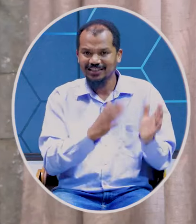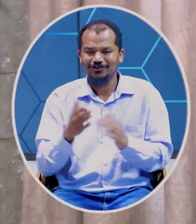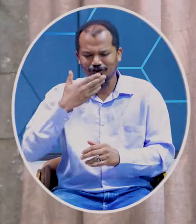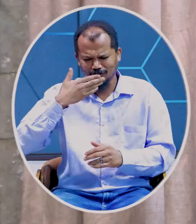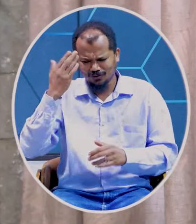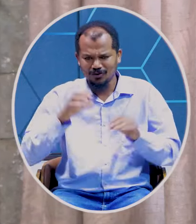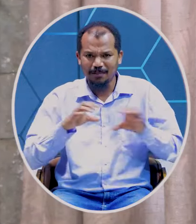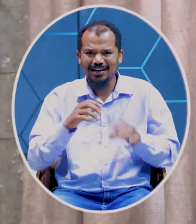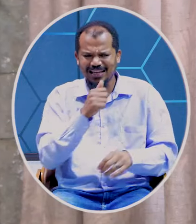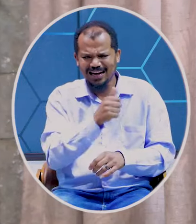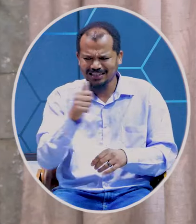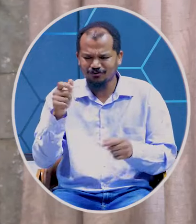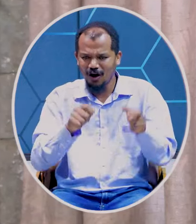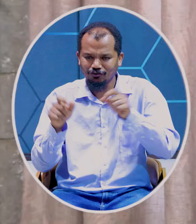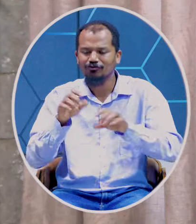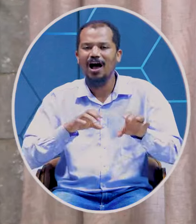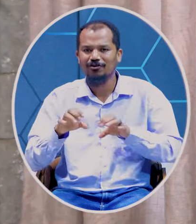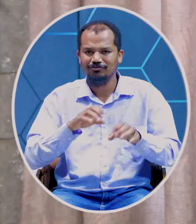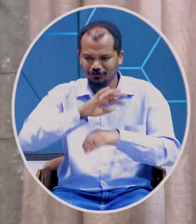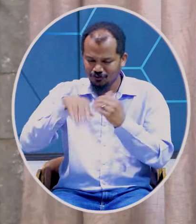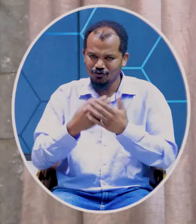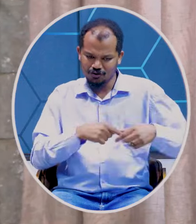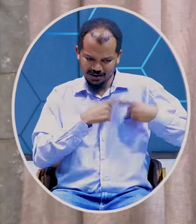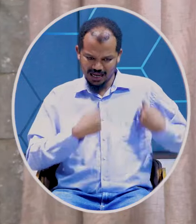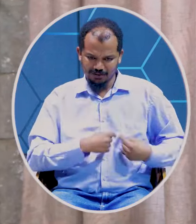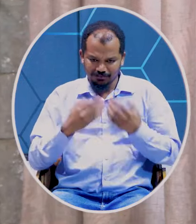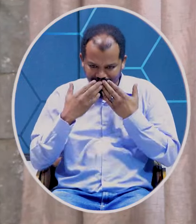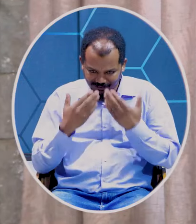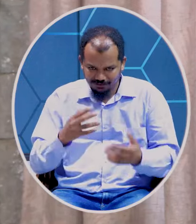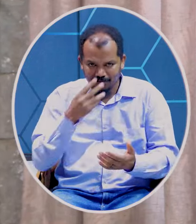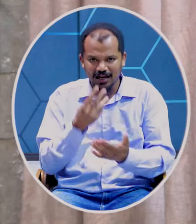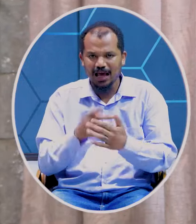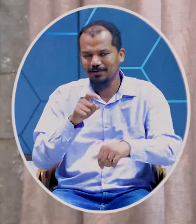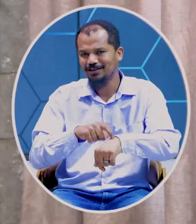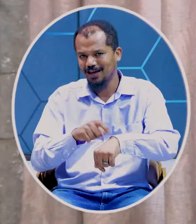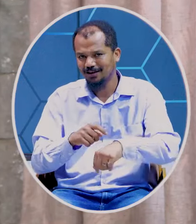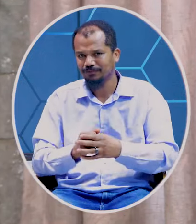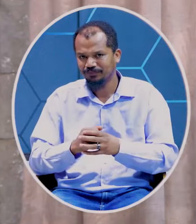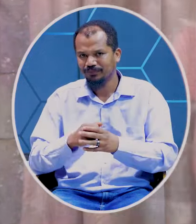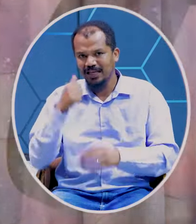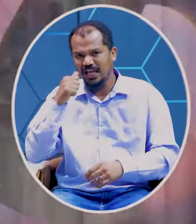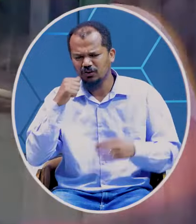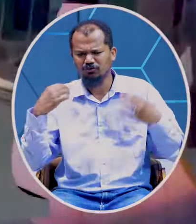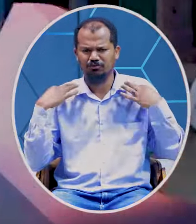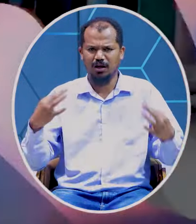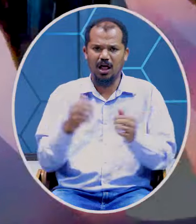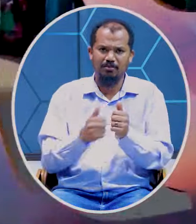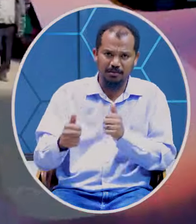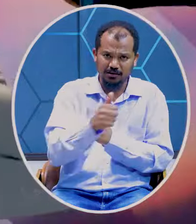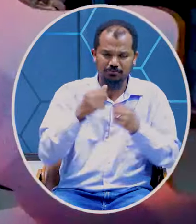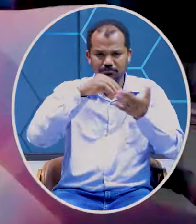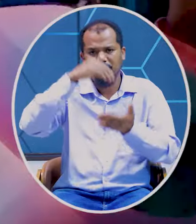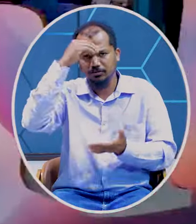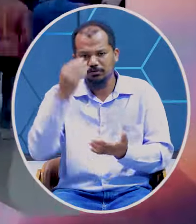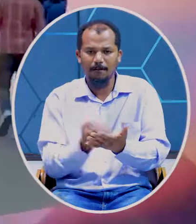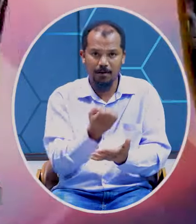ይህንን ዝግጅት ጥሩ ለማድረግ የራሳቸውን አስተዋጽኦ አበርክተዋል። ሁሉንም ከልብ እናመሰግናለን። መልካም ጊዜ። የሴቶችን ጤና